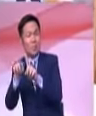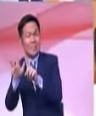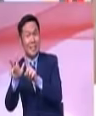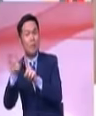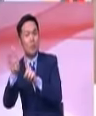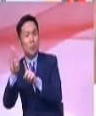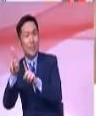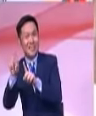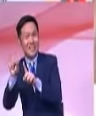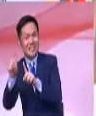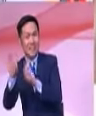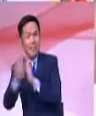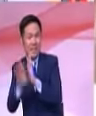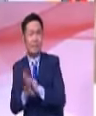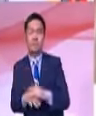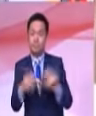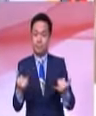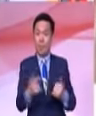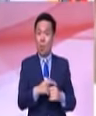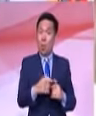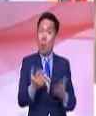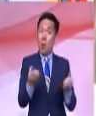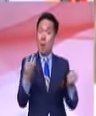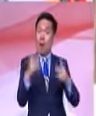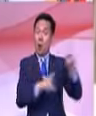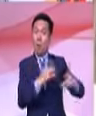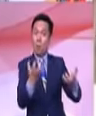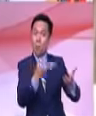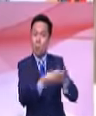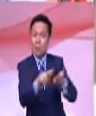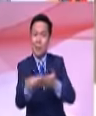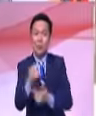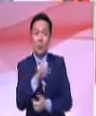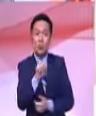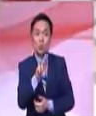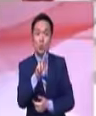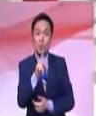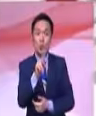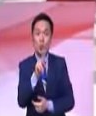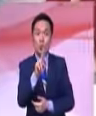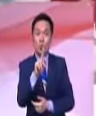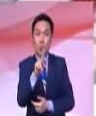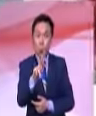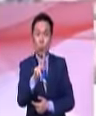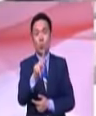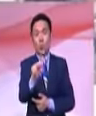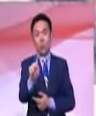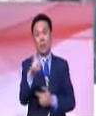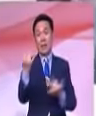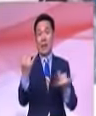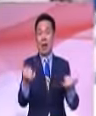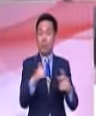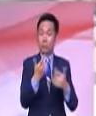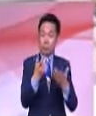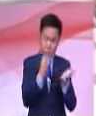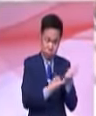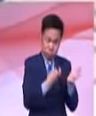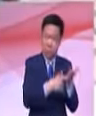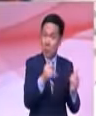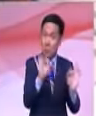$1.3 bilion. Berdasarkan permintaan yang menggalakkan, kerajaan juga berjaya menetapkan harga yang kompetitif bagi sukuk